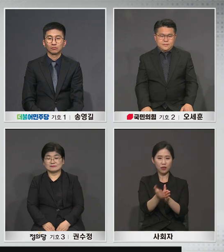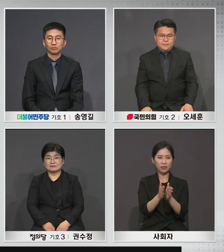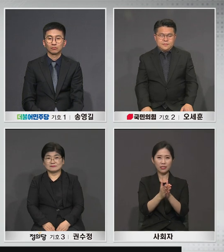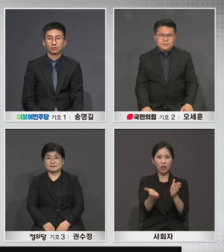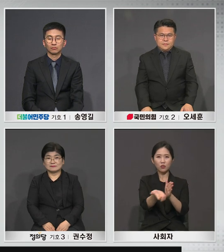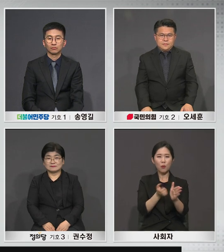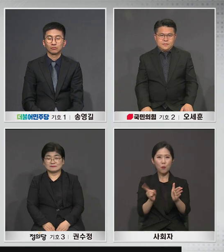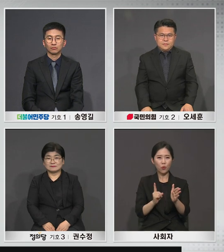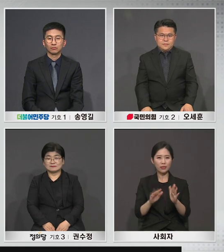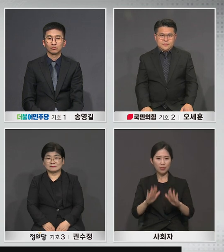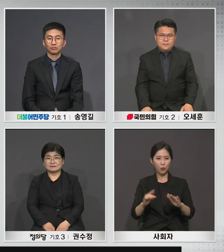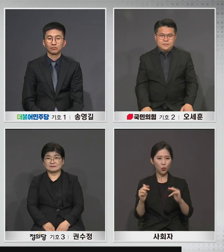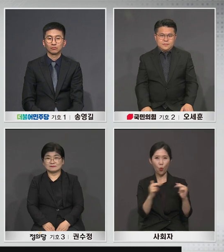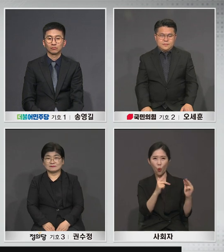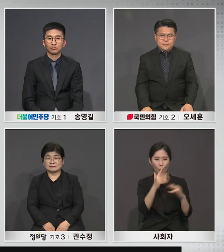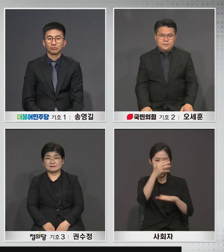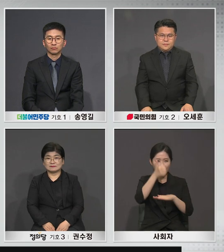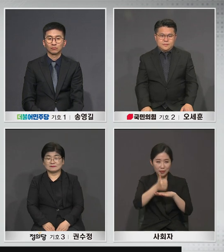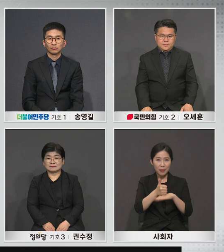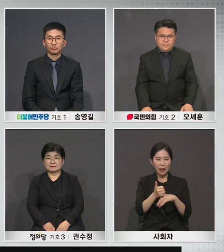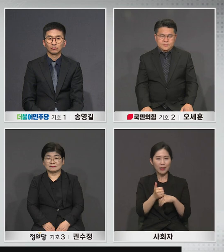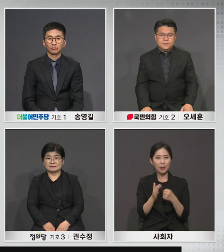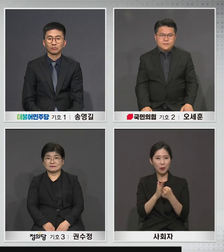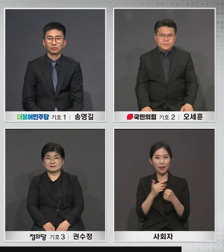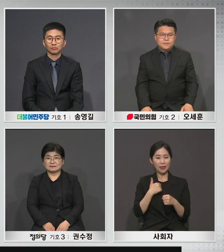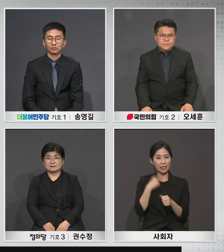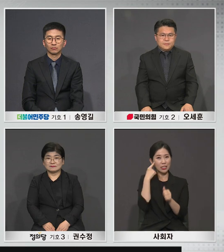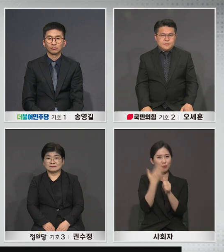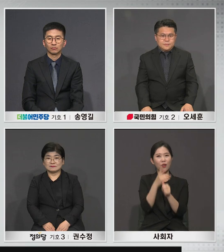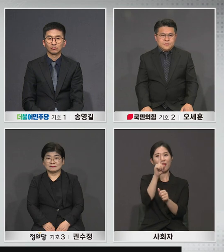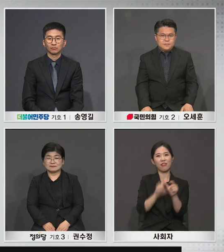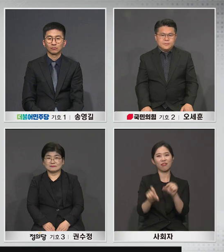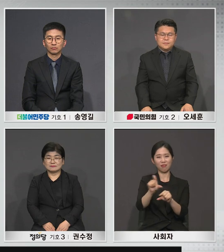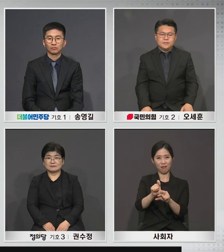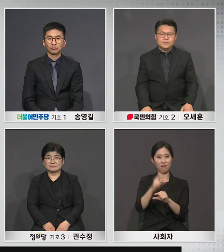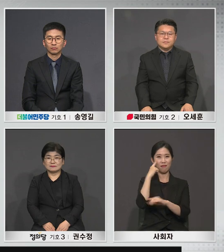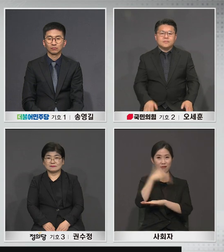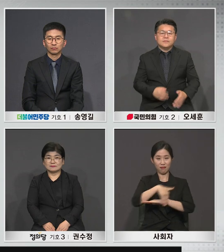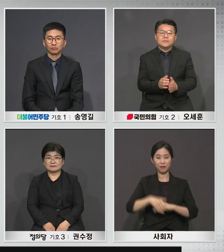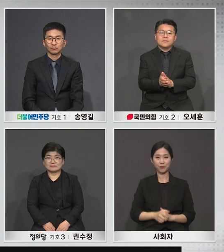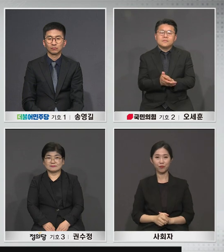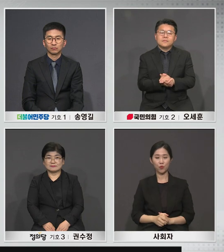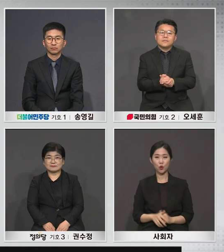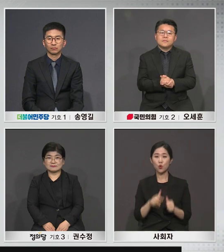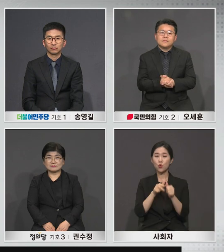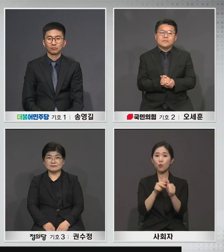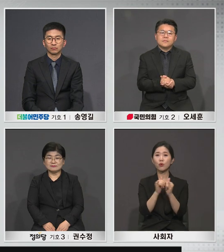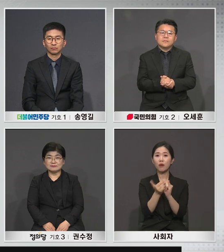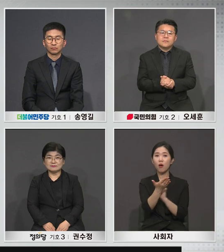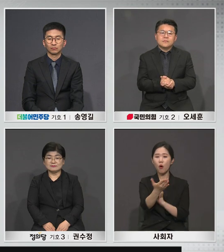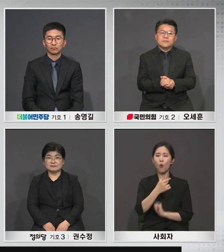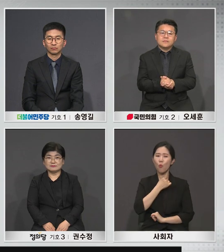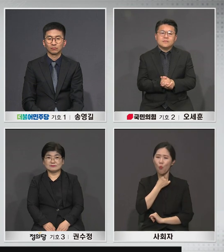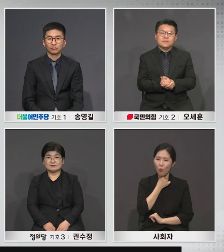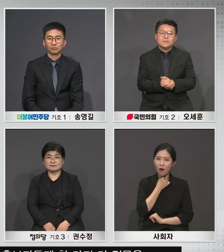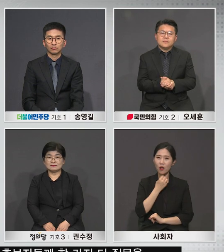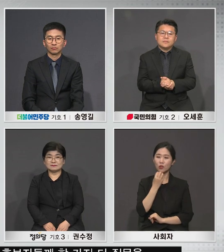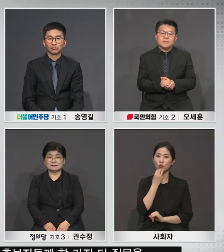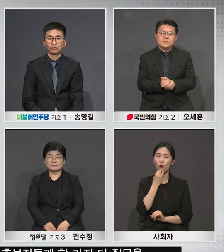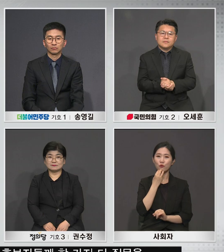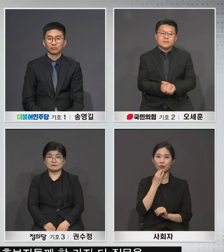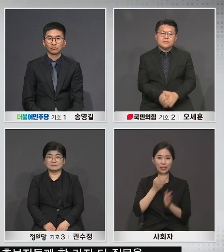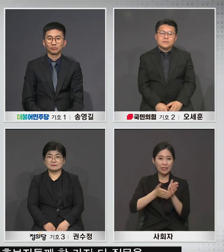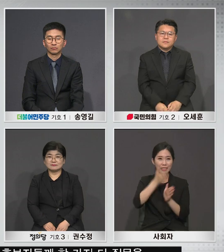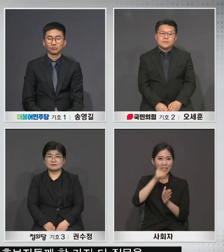후보자들께 한 가지 더 질문을 드리도록 하겠습니다. 후보자가 꿈꾸는 서울에 대해서 한 단어로